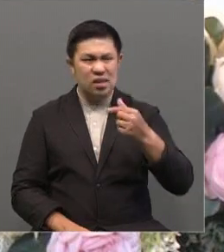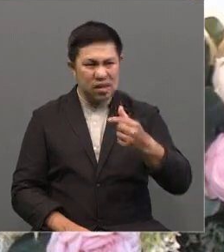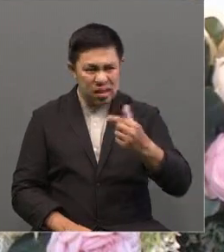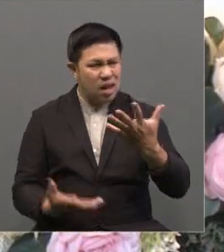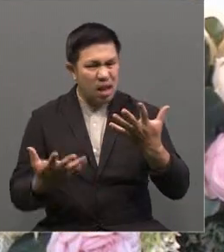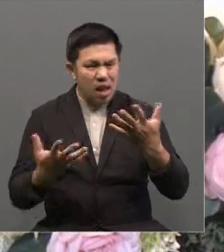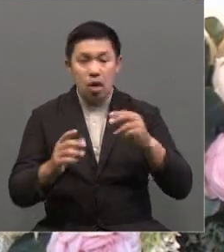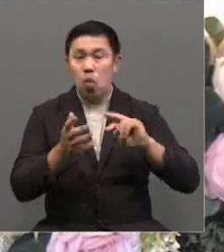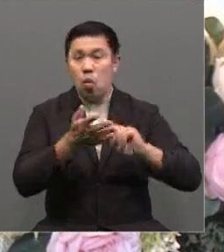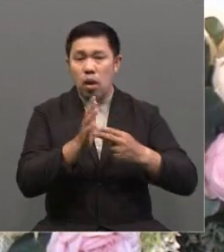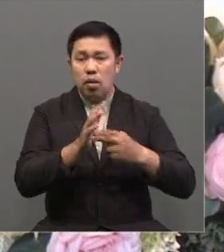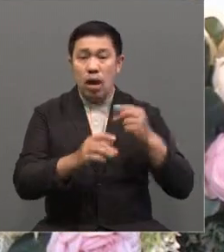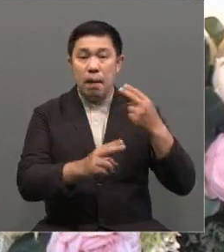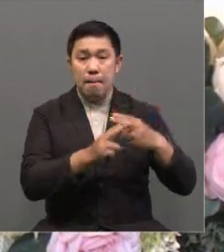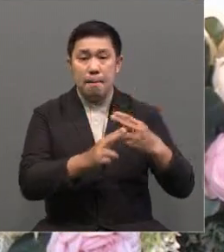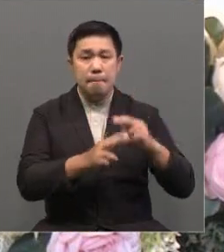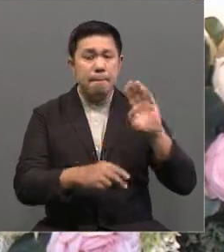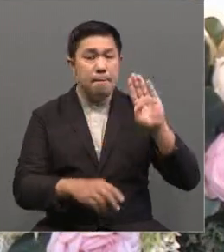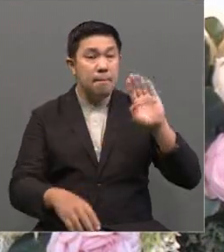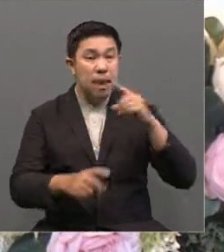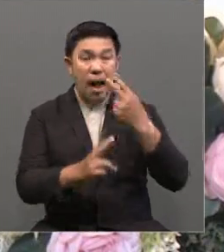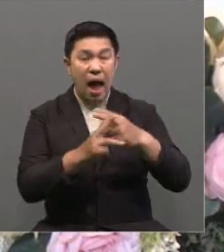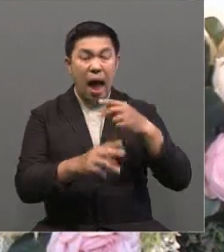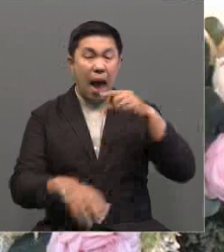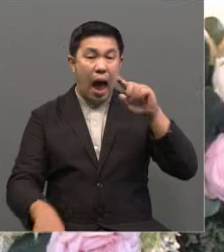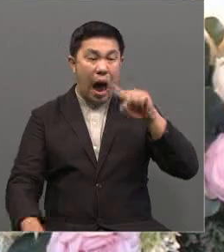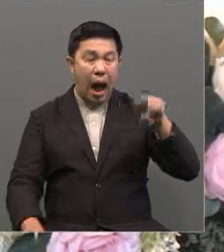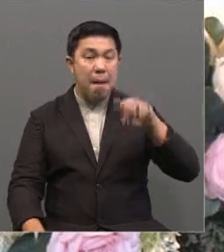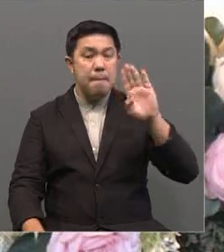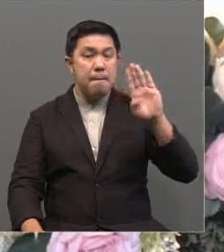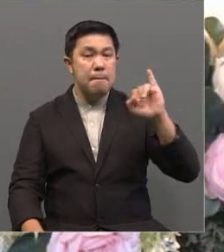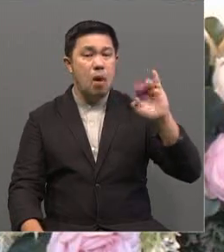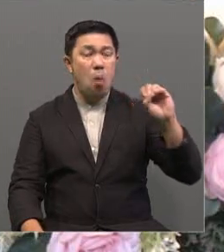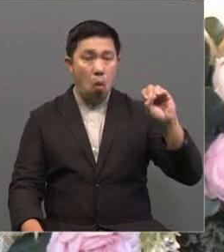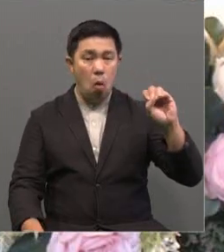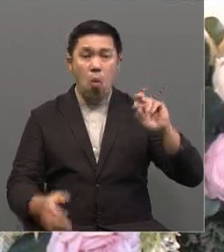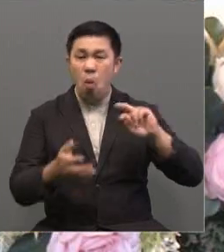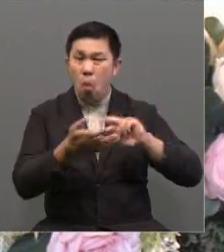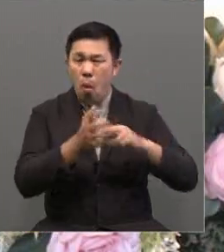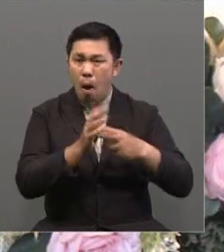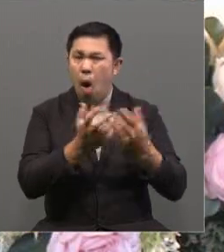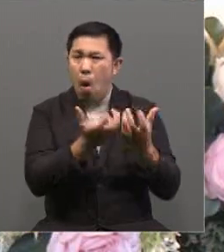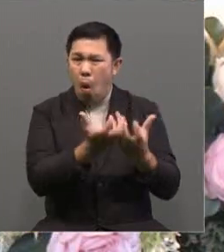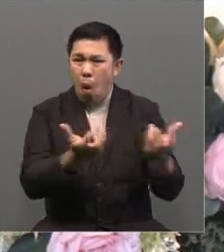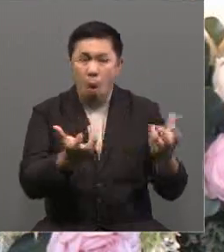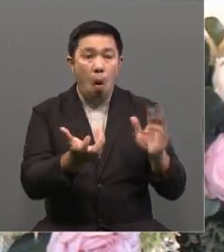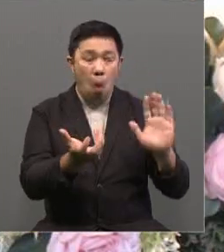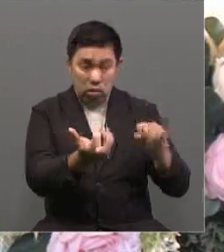เนี่ย Bio นะครับการเพิ่มมูลค่านะครับของผลิตภัณฑ์